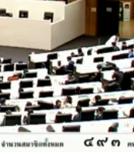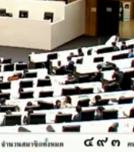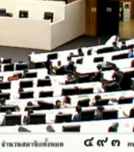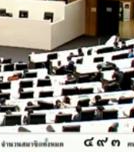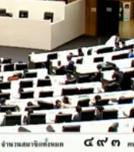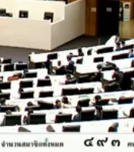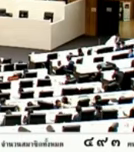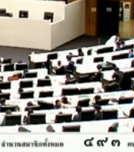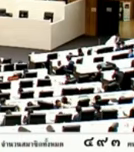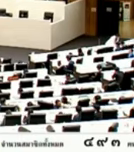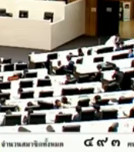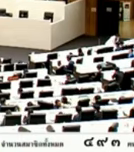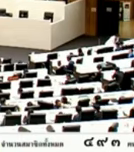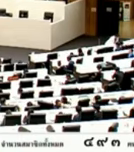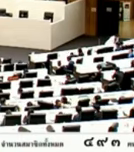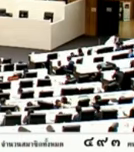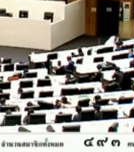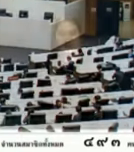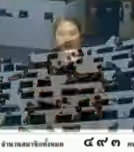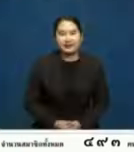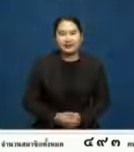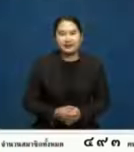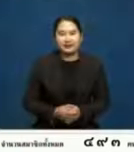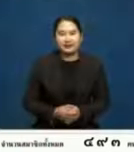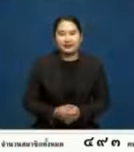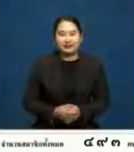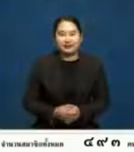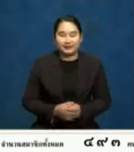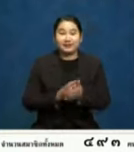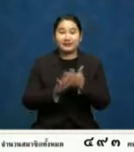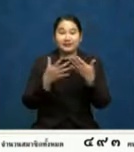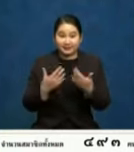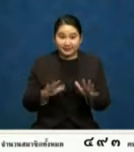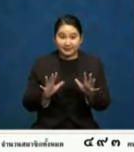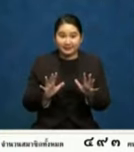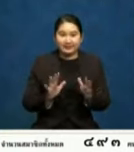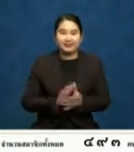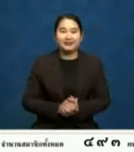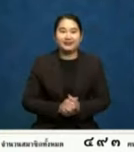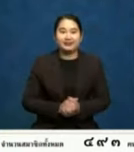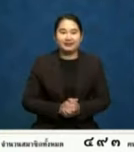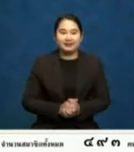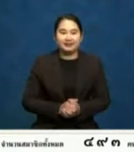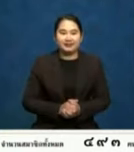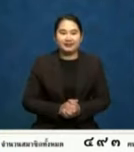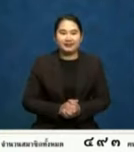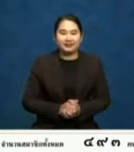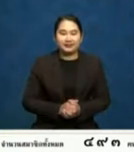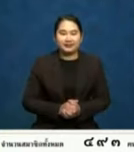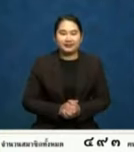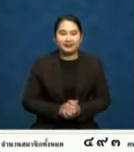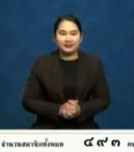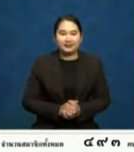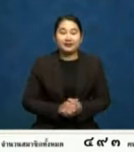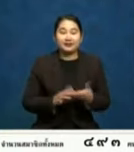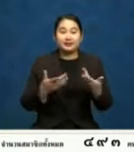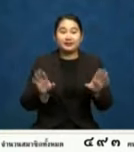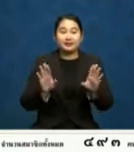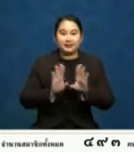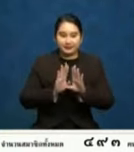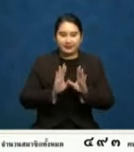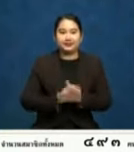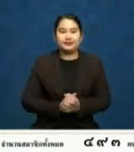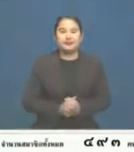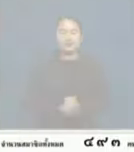ครับครับแสดงตนกันเรียบร้อยแล้วนะครับขอปิดการแสดงตน